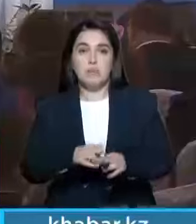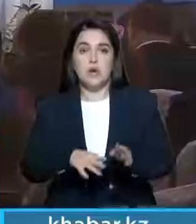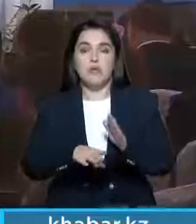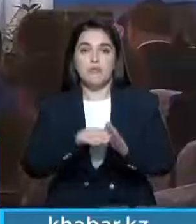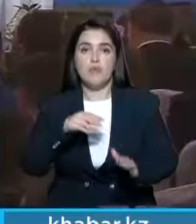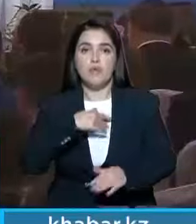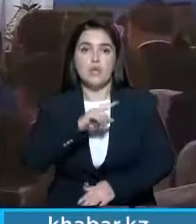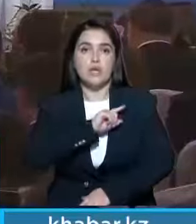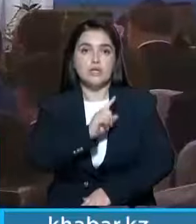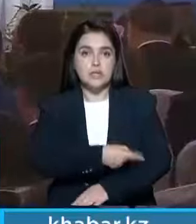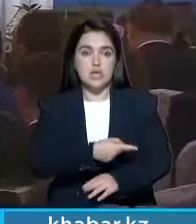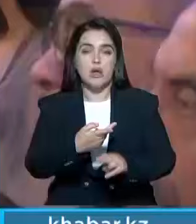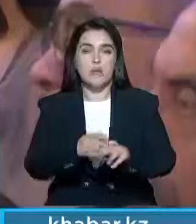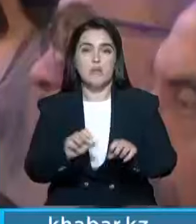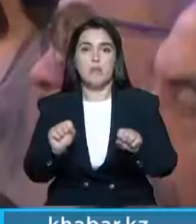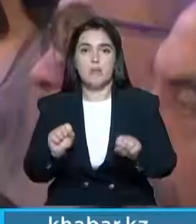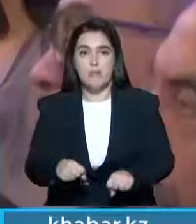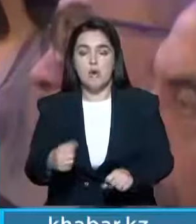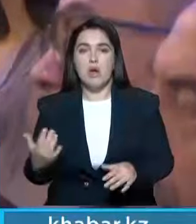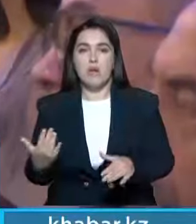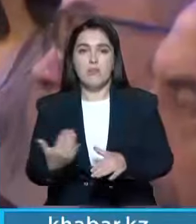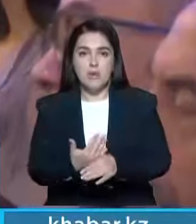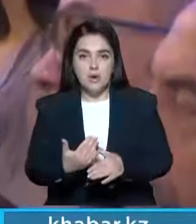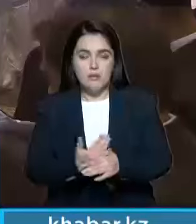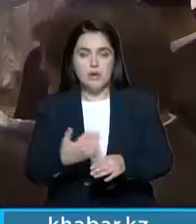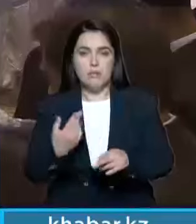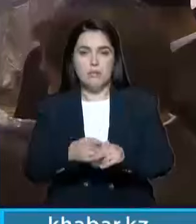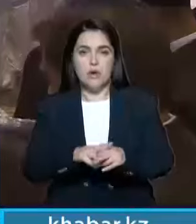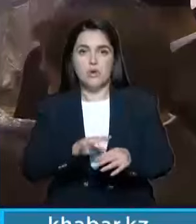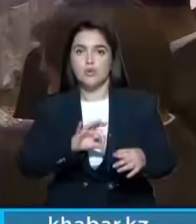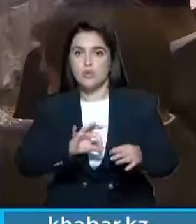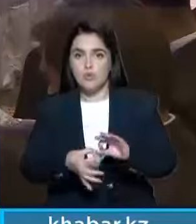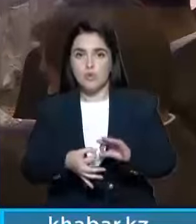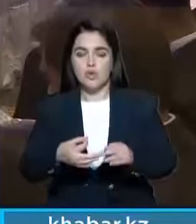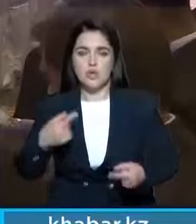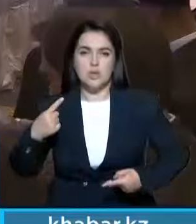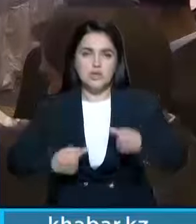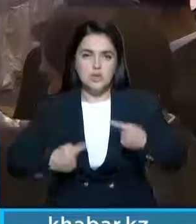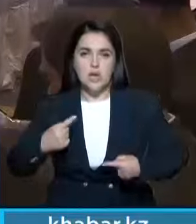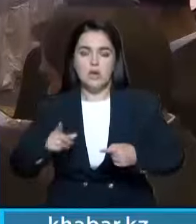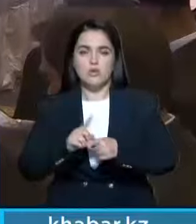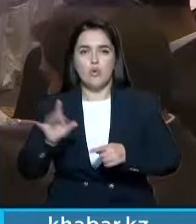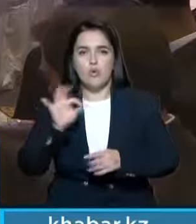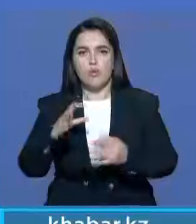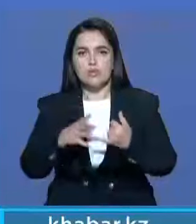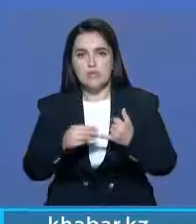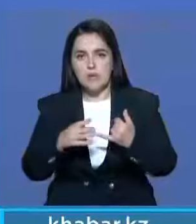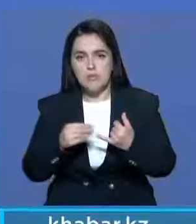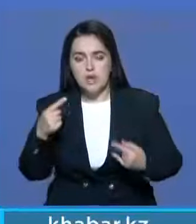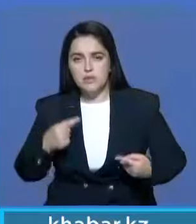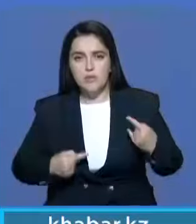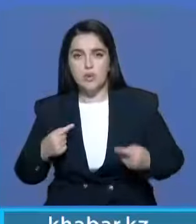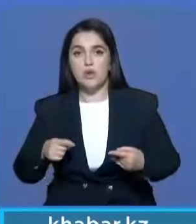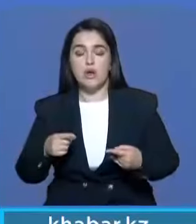нашей сильной стороной, позволяющей нам помогать преодолевать глубокие разногласия, от территориальных споров до идеологических конфликтов, о